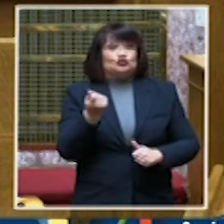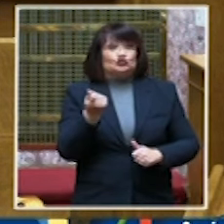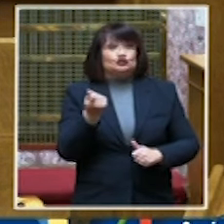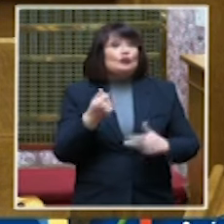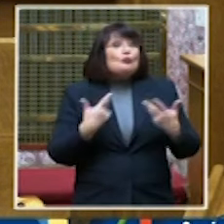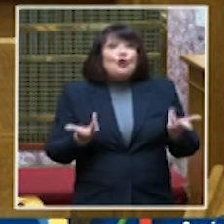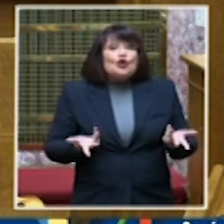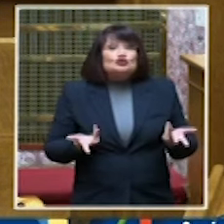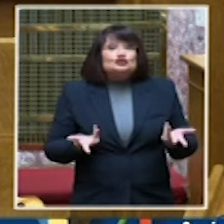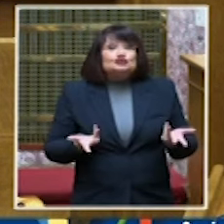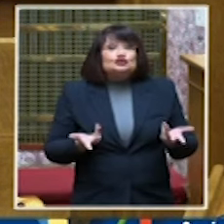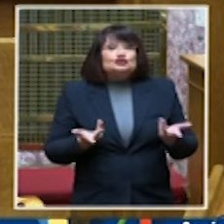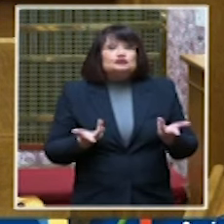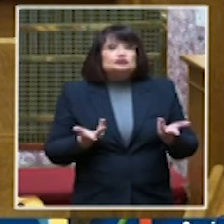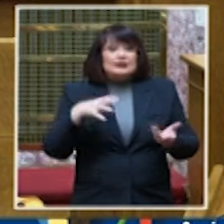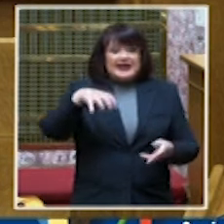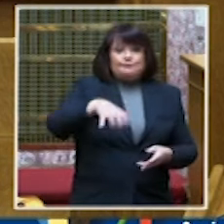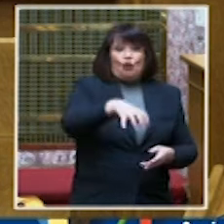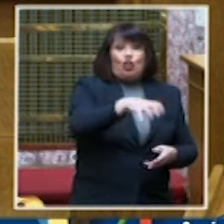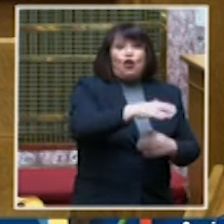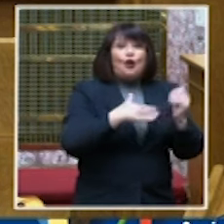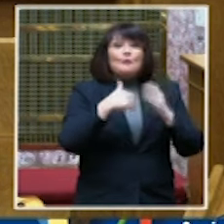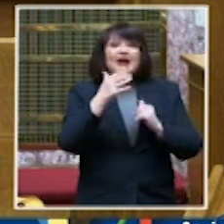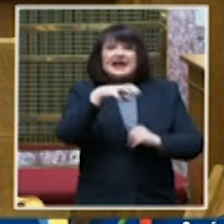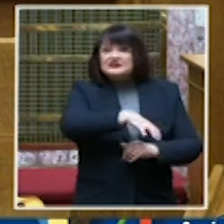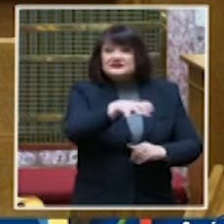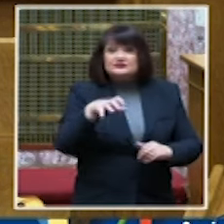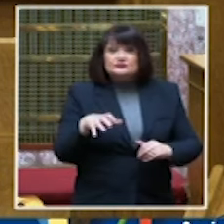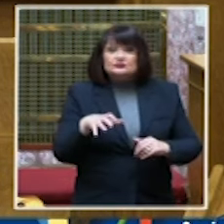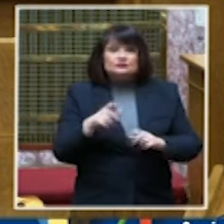για τη λειτουργία των υποδομών και ότι αυτό μεταφέρεται